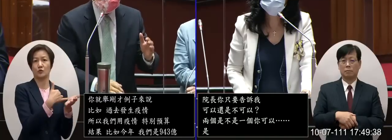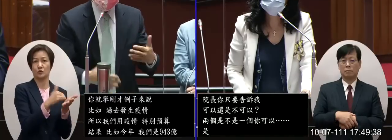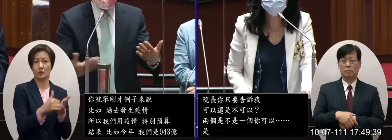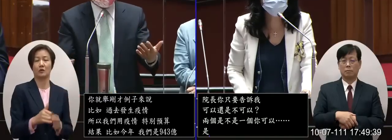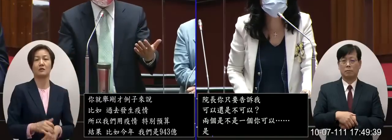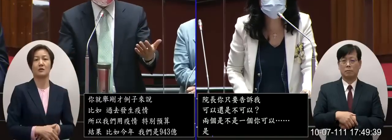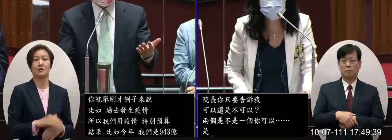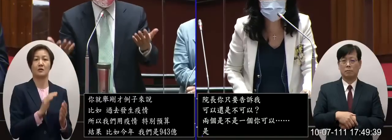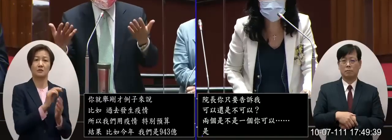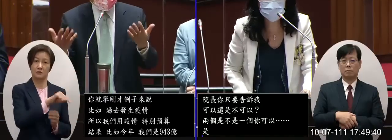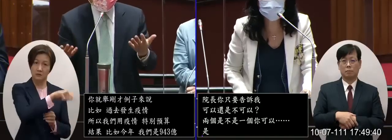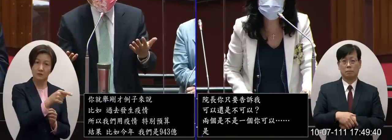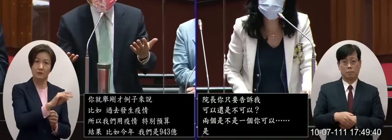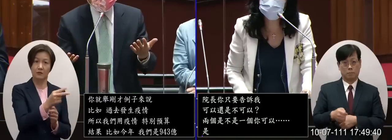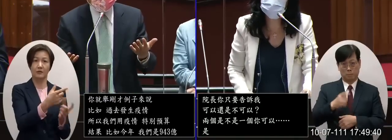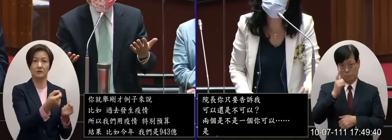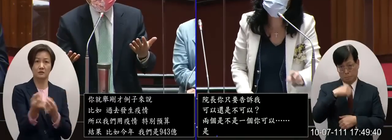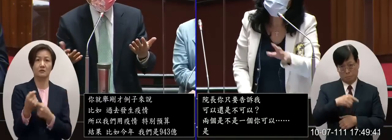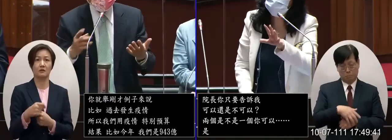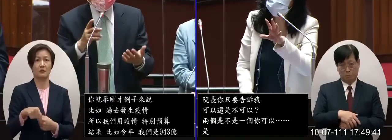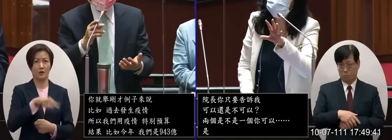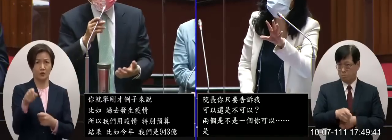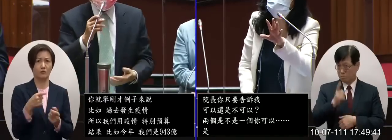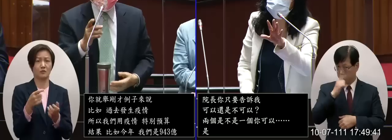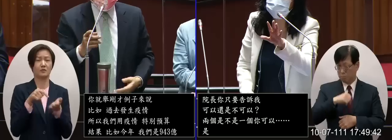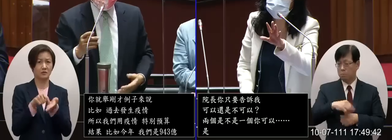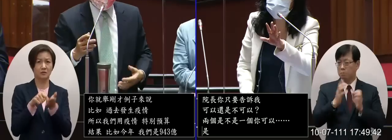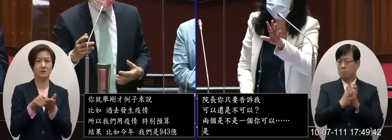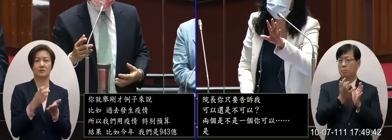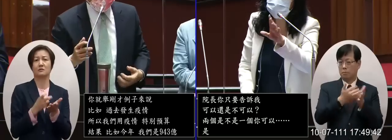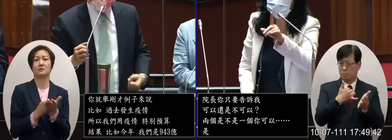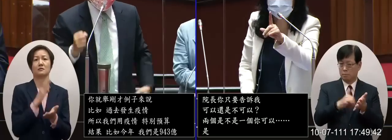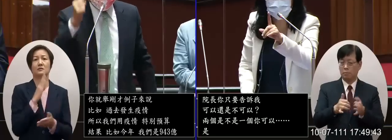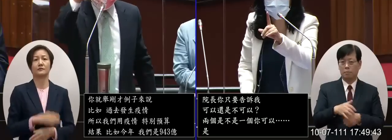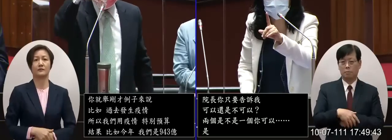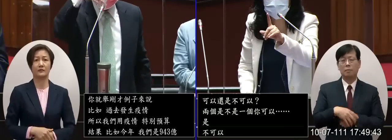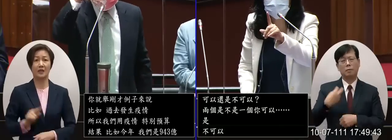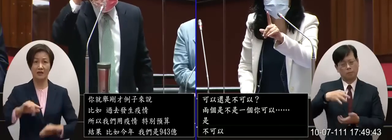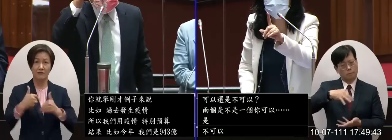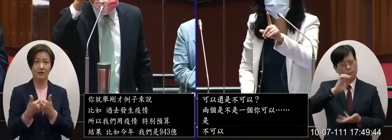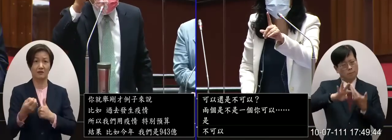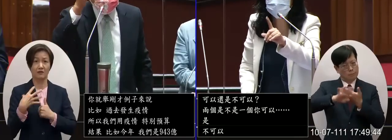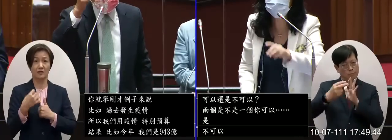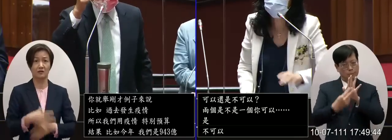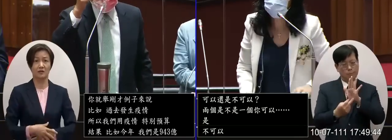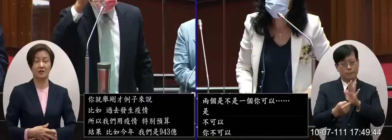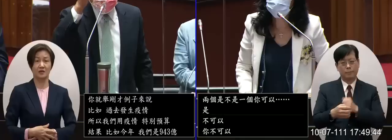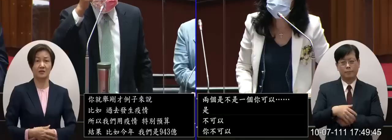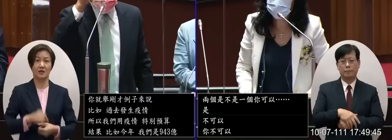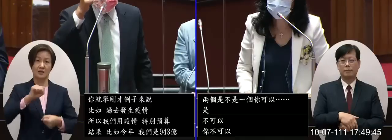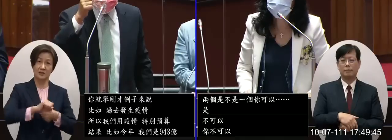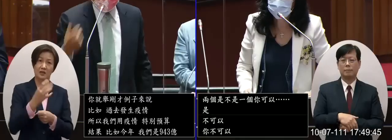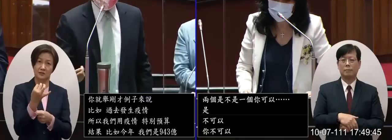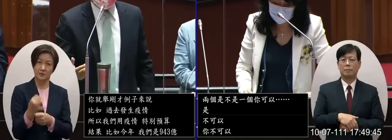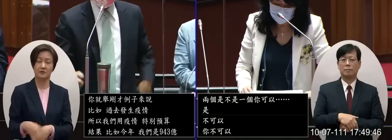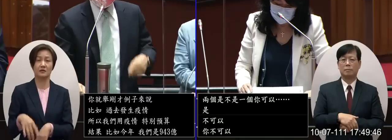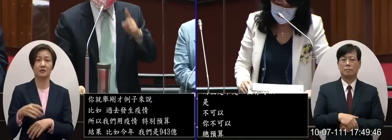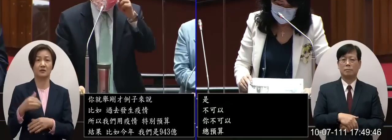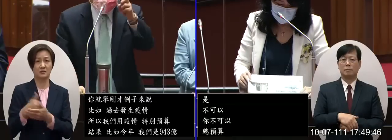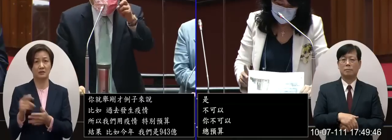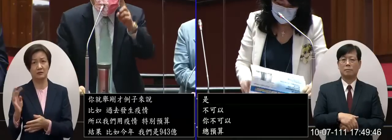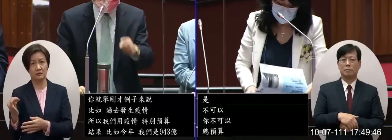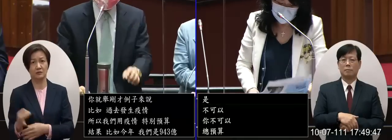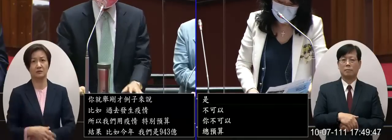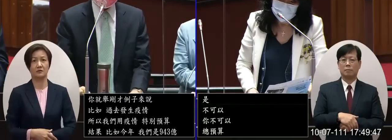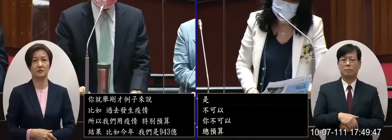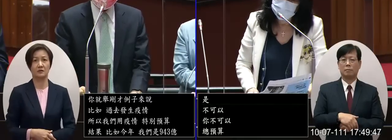化嘛，所以 不可以， 我们是这么严谨的 总预算。 结果你反而说， 我再举一个例子， 哦、增加了多少多少，没有，